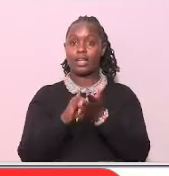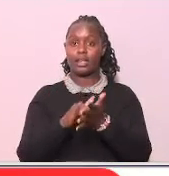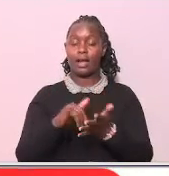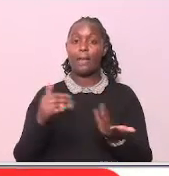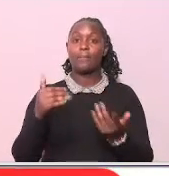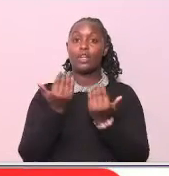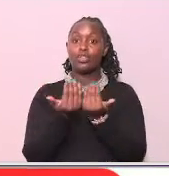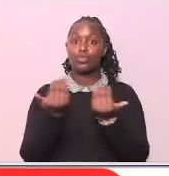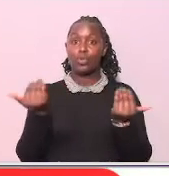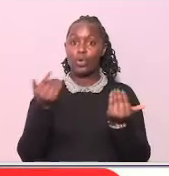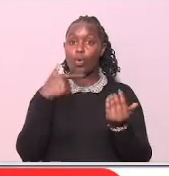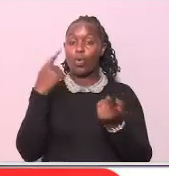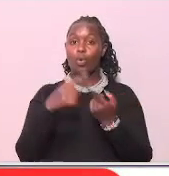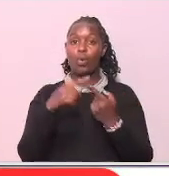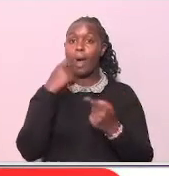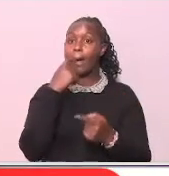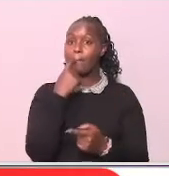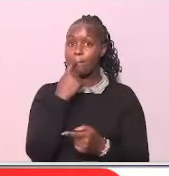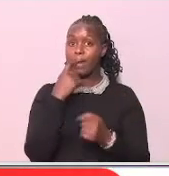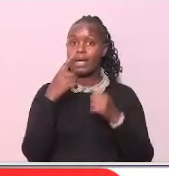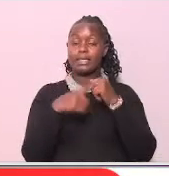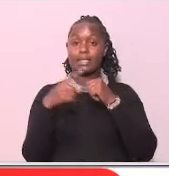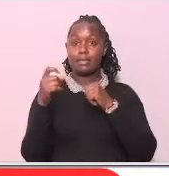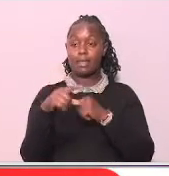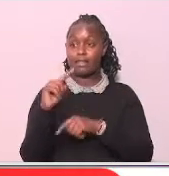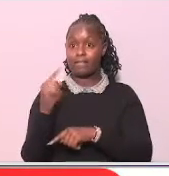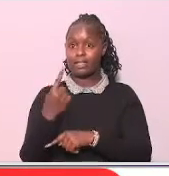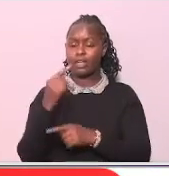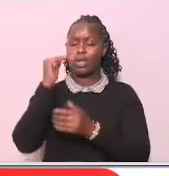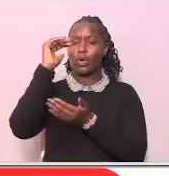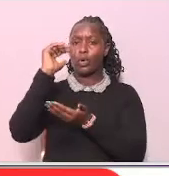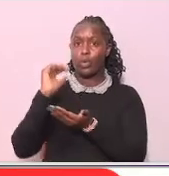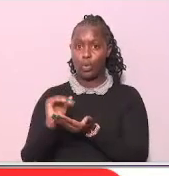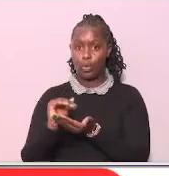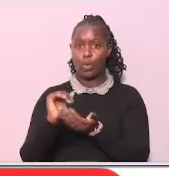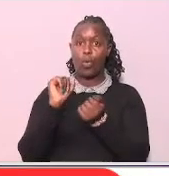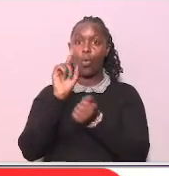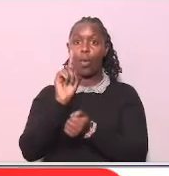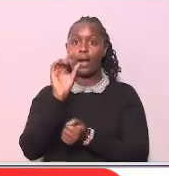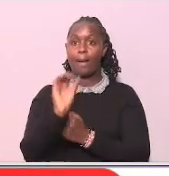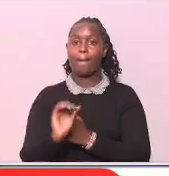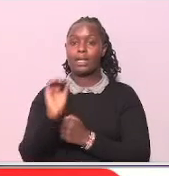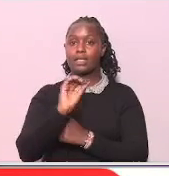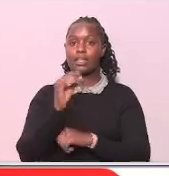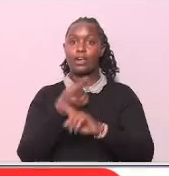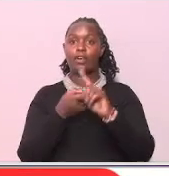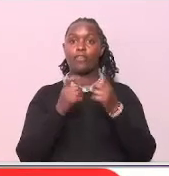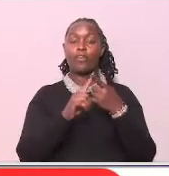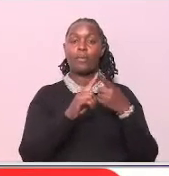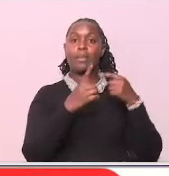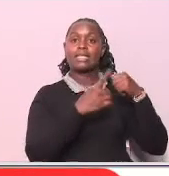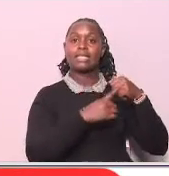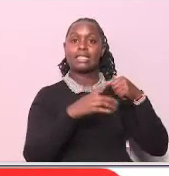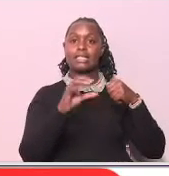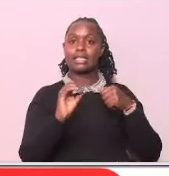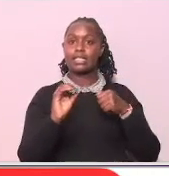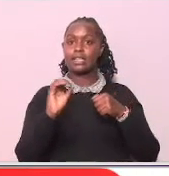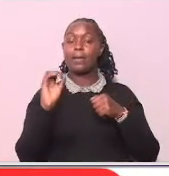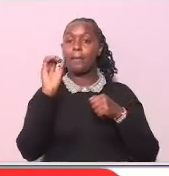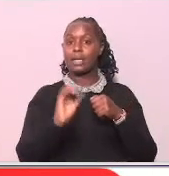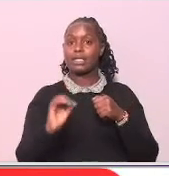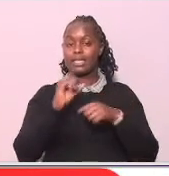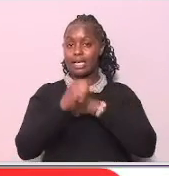wanaonyonyeshwa miezi 6 ya kwanza imepungua kwa asilimia 1 kutoka asilimia 61 mwaka